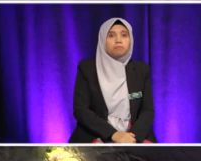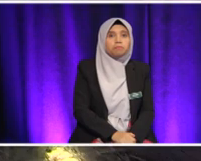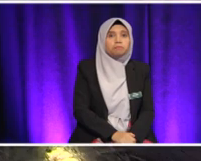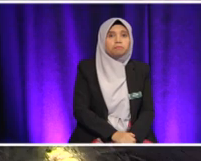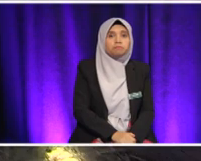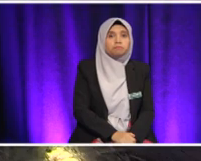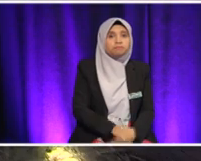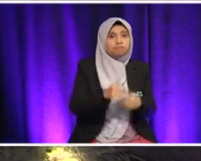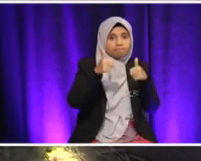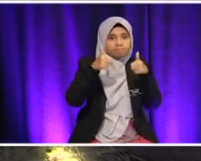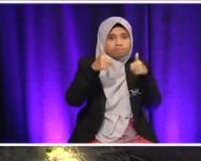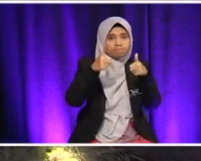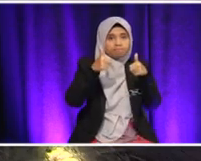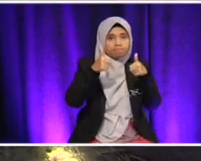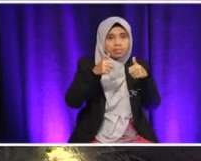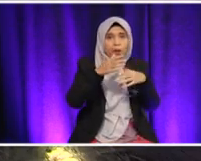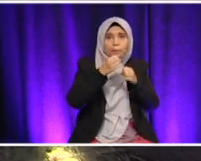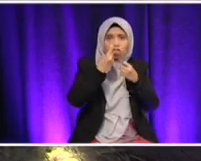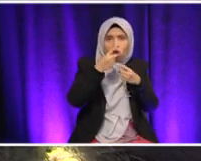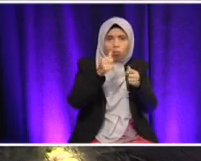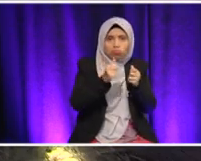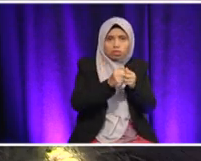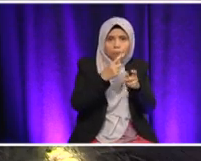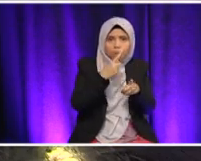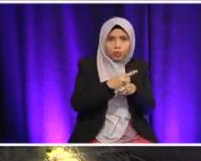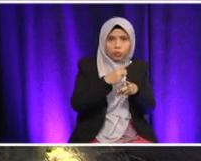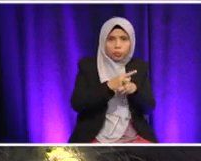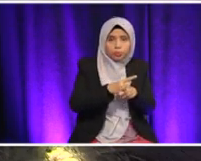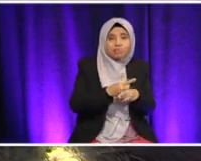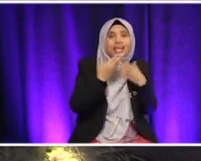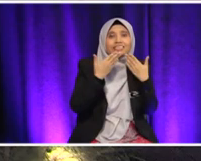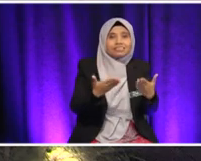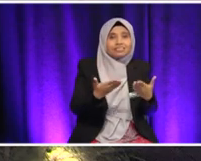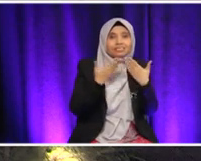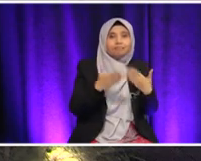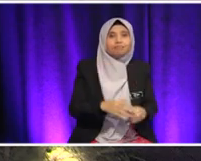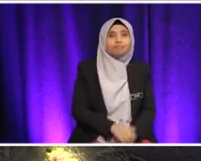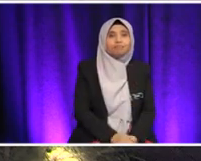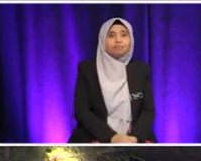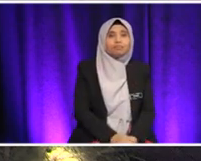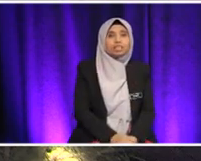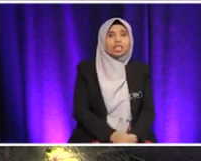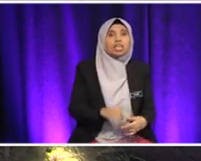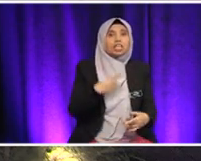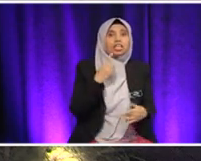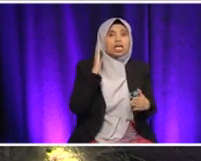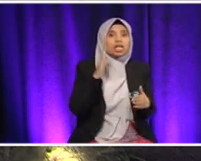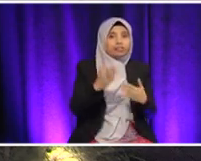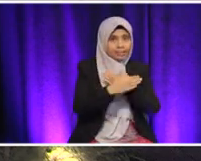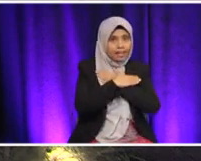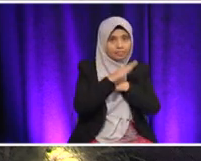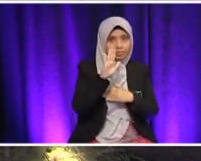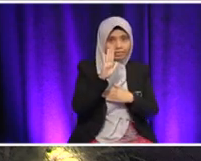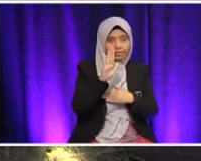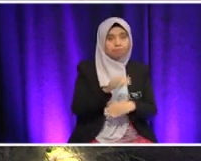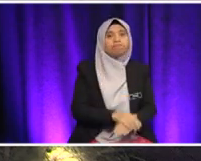bagusnya semua anak murid saya dapat menjawab dengan tepat Terima kasih semua dan Sekarang kita akan bahas ketika kembali